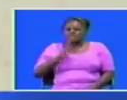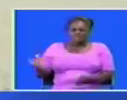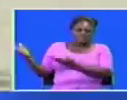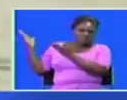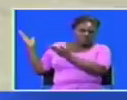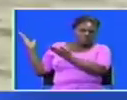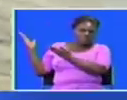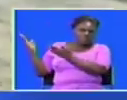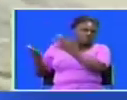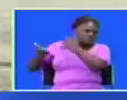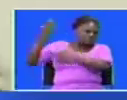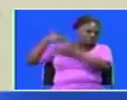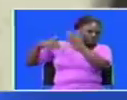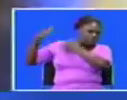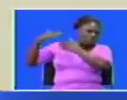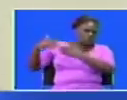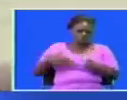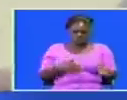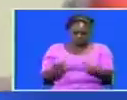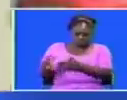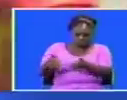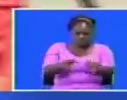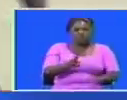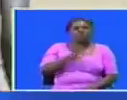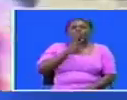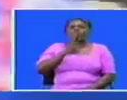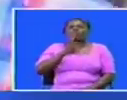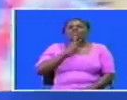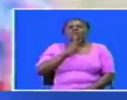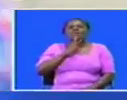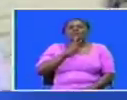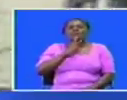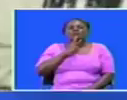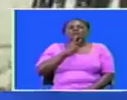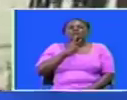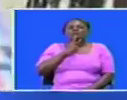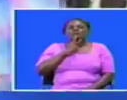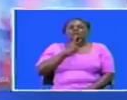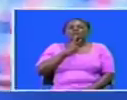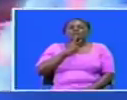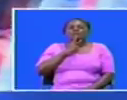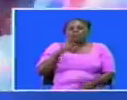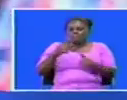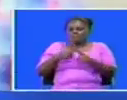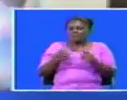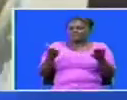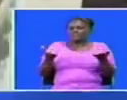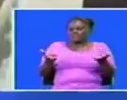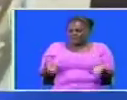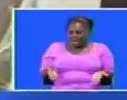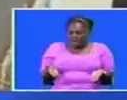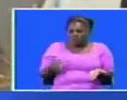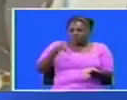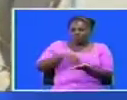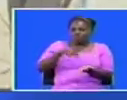ni mto Nginyangu na uanzia maeneo ya Kipsaraman Baringo kaskazini hadi ziwa Turkana. Lakini kutokana na hali